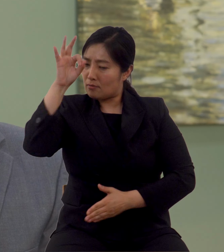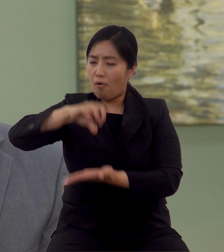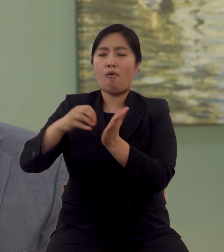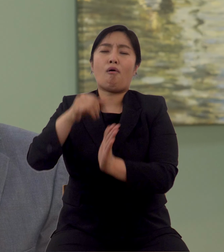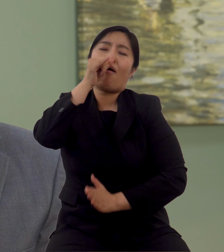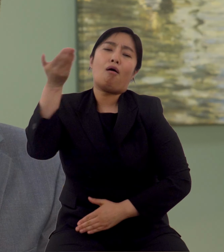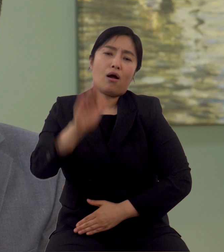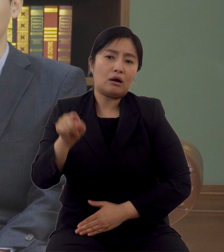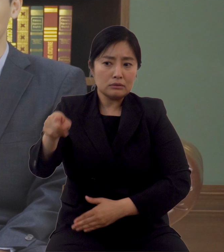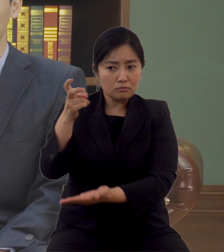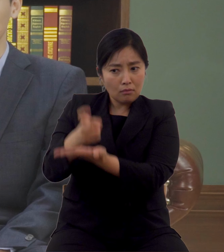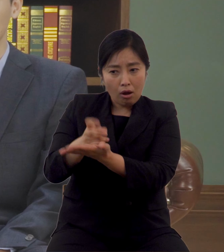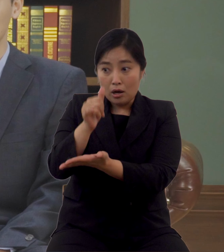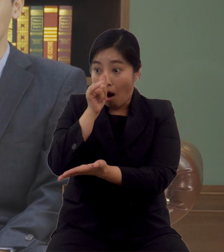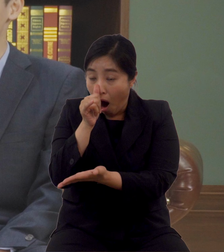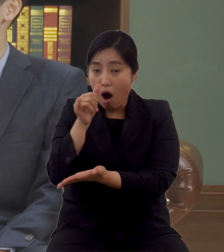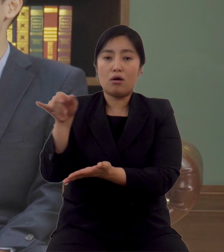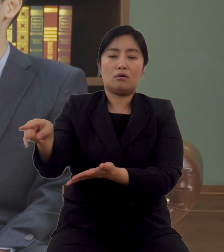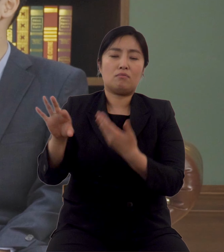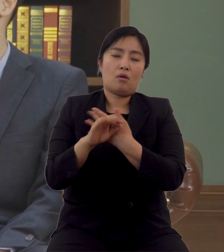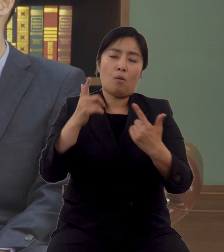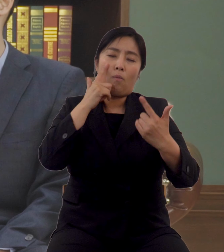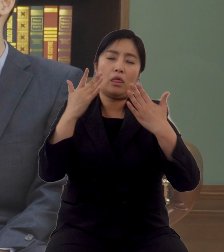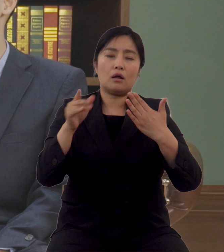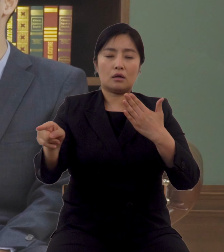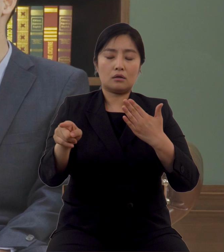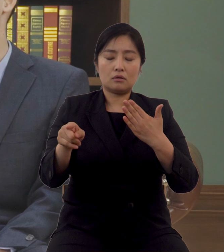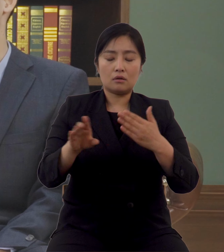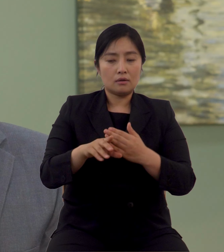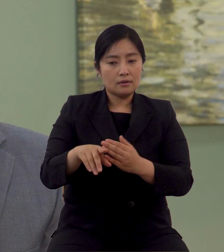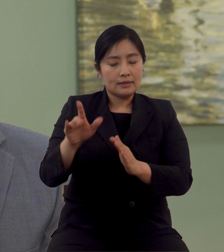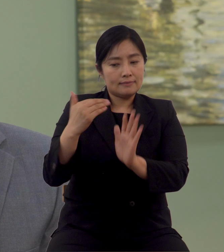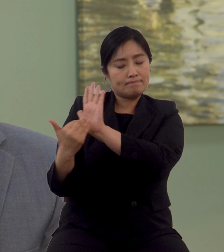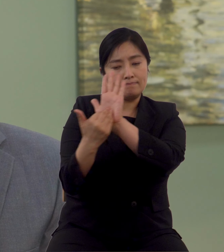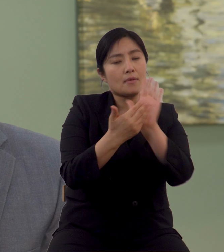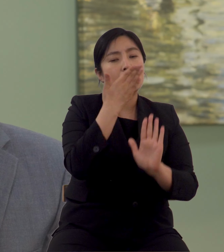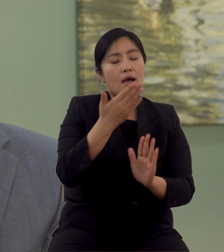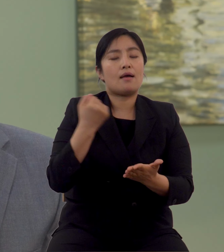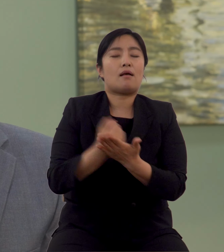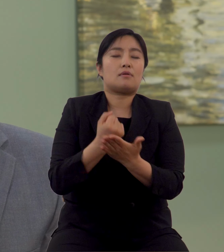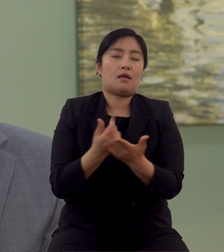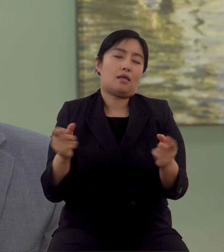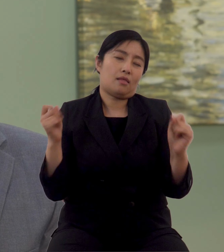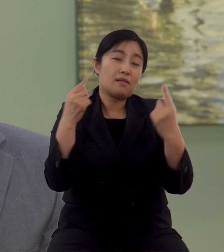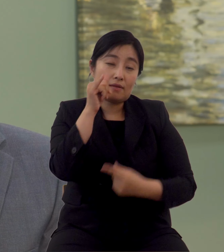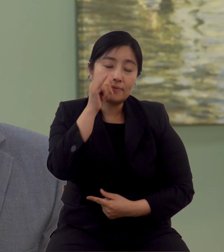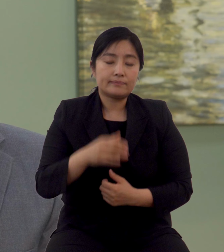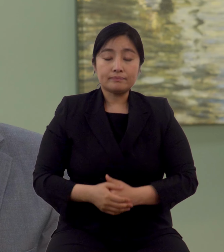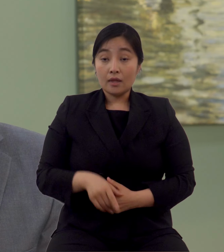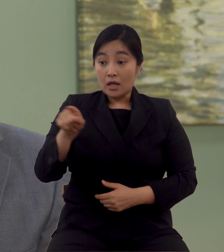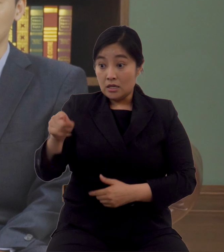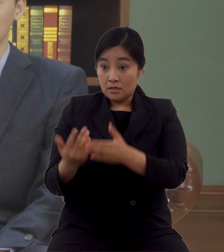있다라고 인정이 될 만하지만 그래도 이런 규정이 있었다라고 하면은 분명히 확실하게 이 문제를 조금 방지할 수 있었을 텐데 하는 아쉬움이